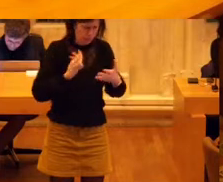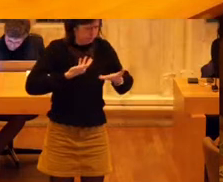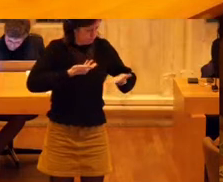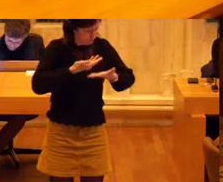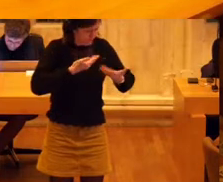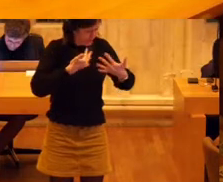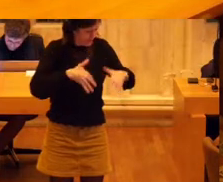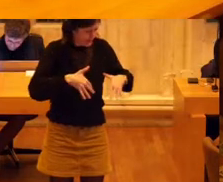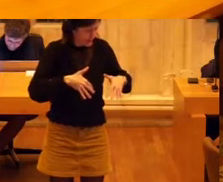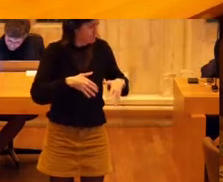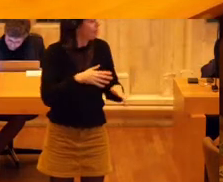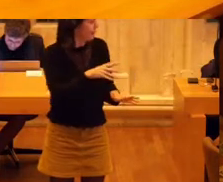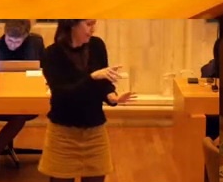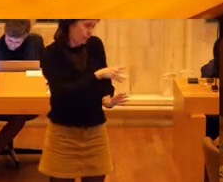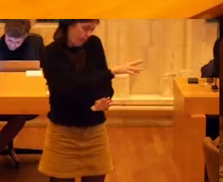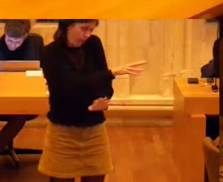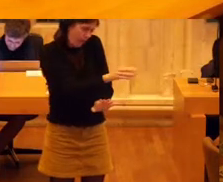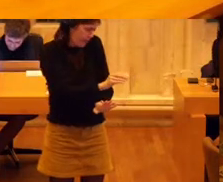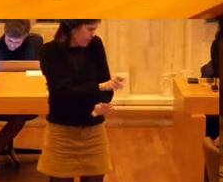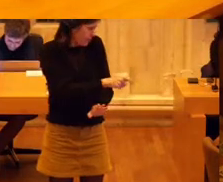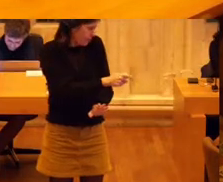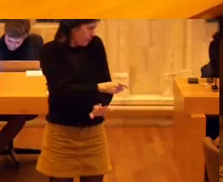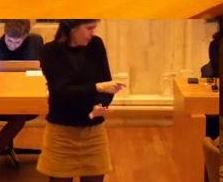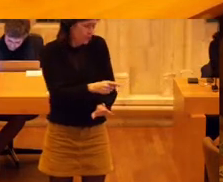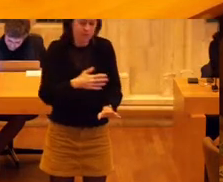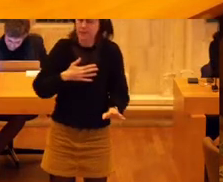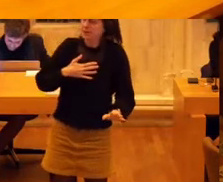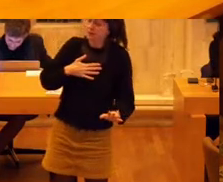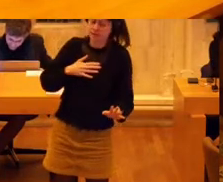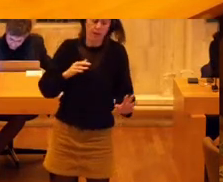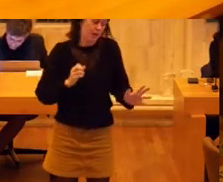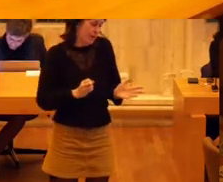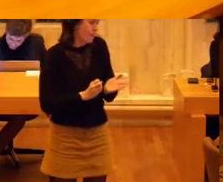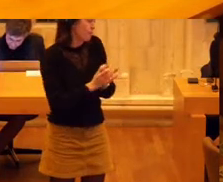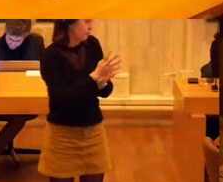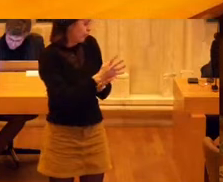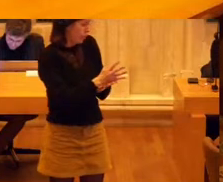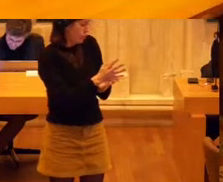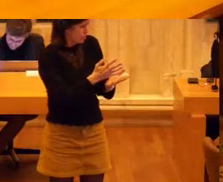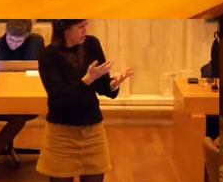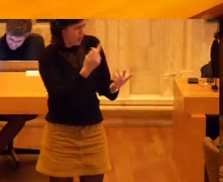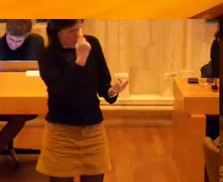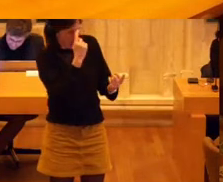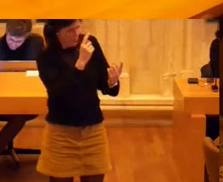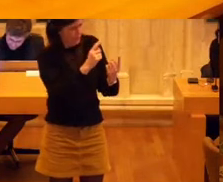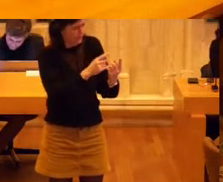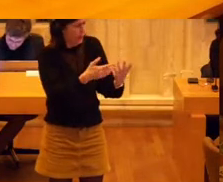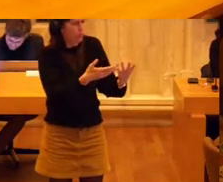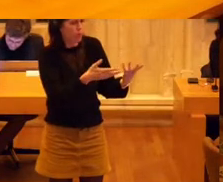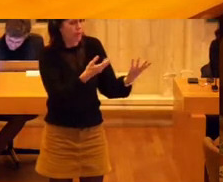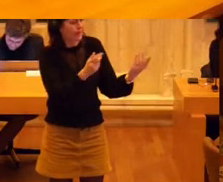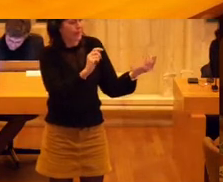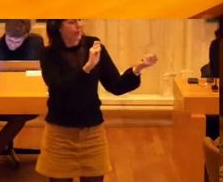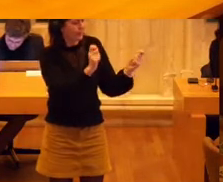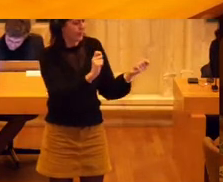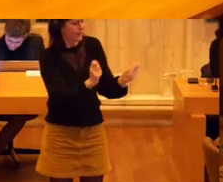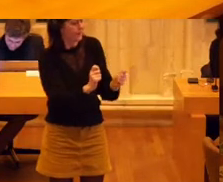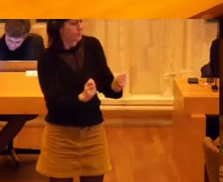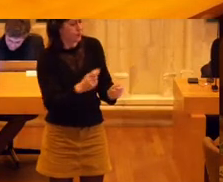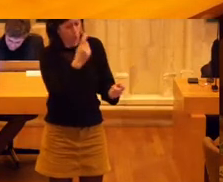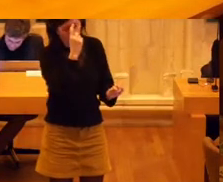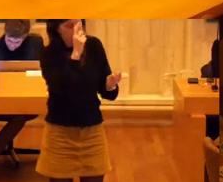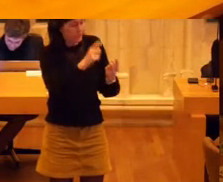êtes évidemment cordialement invité. C'est un projet qui est porté. C'est un projet qui vise à faciliter. Enfin, les déclassements visent à faciliter un projet porté